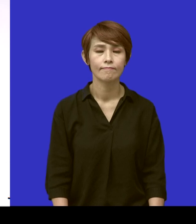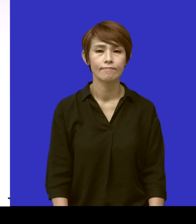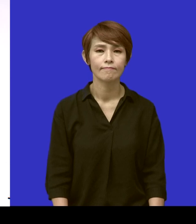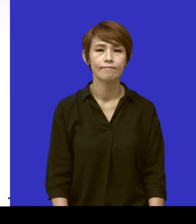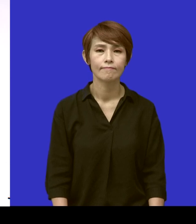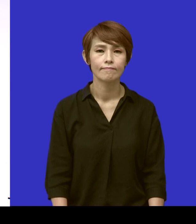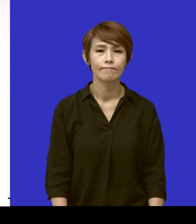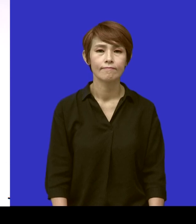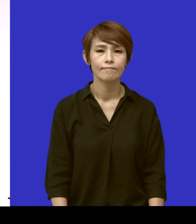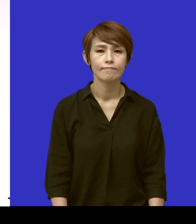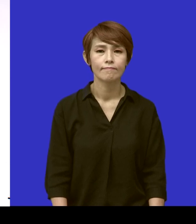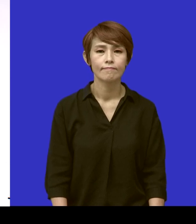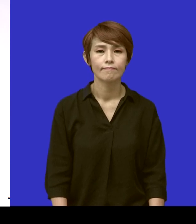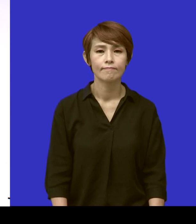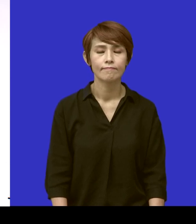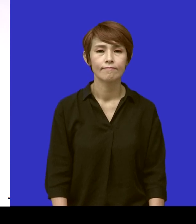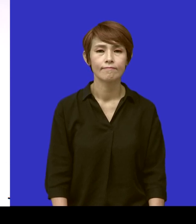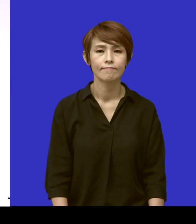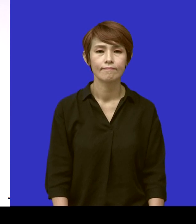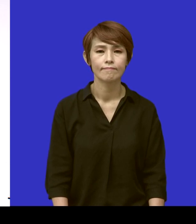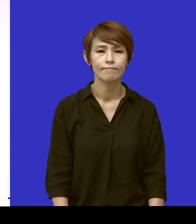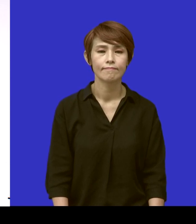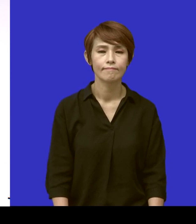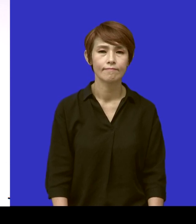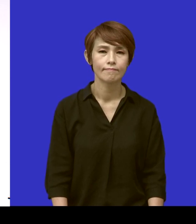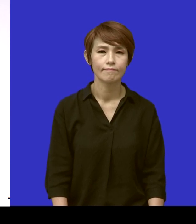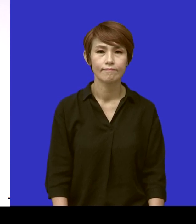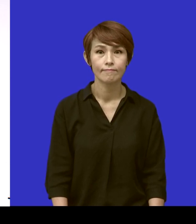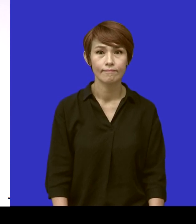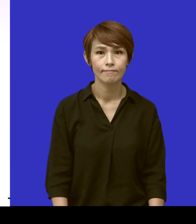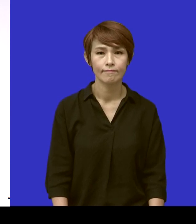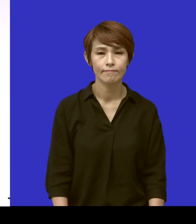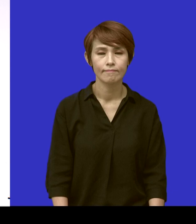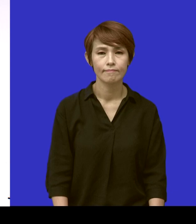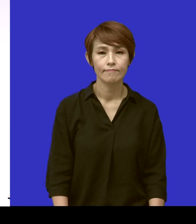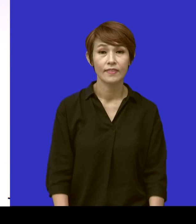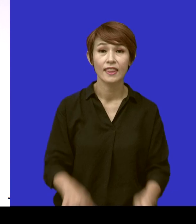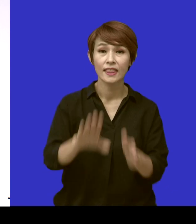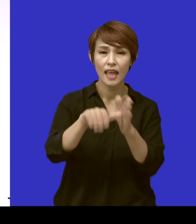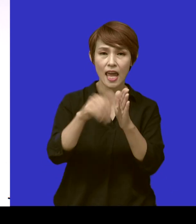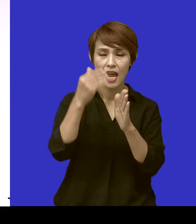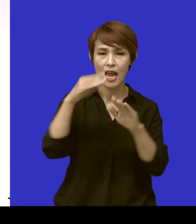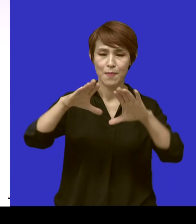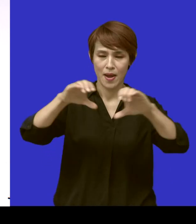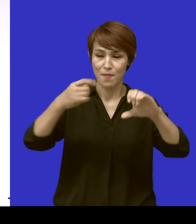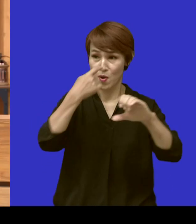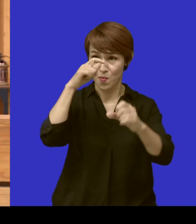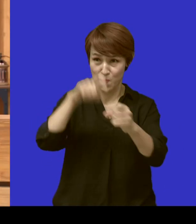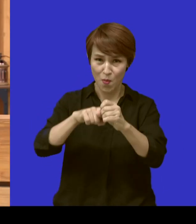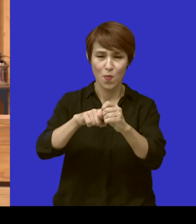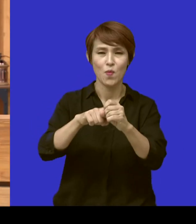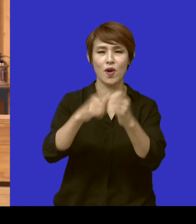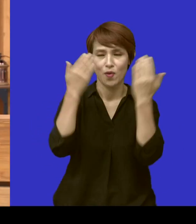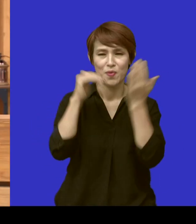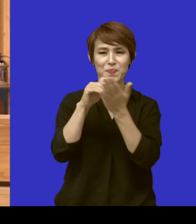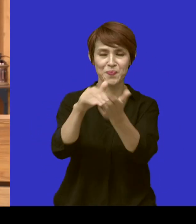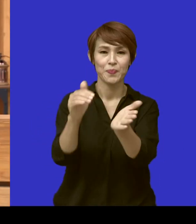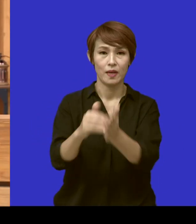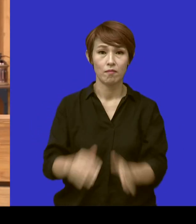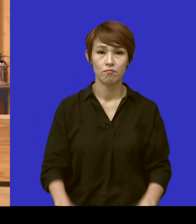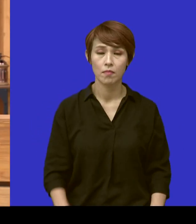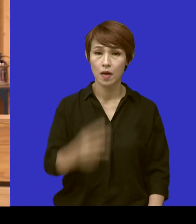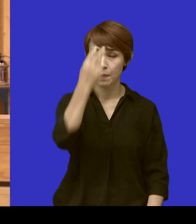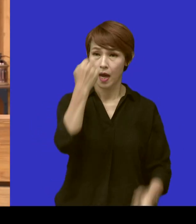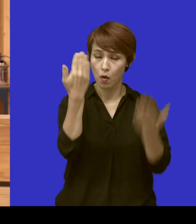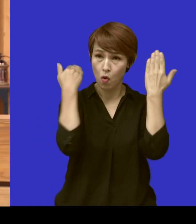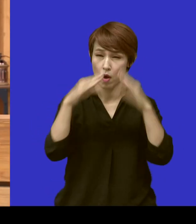맹학교를 입학을 예. 하고 그때 안마 기술을 음. 배우기 위해서 예. 입학을 했습니다. 근데 어때요? 맹학교에서 그 안마